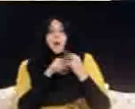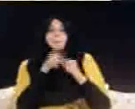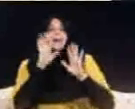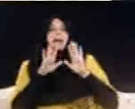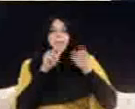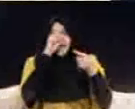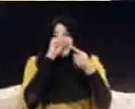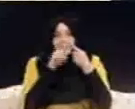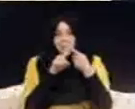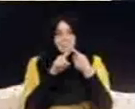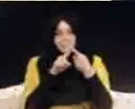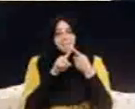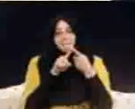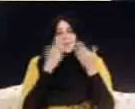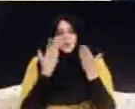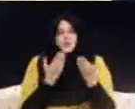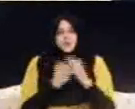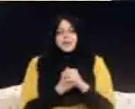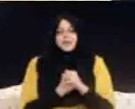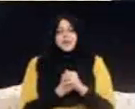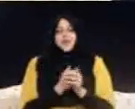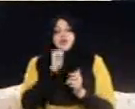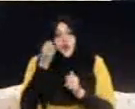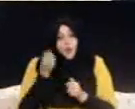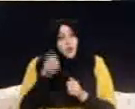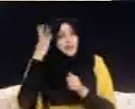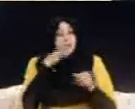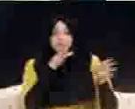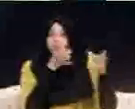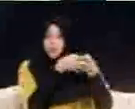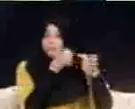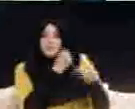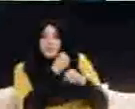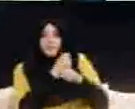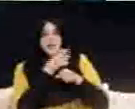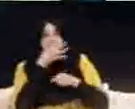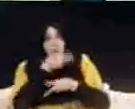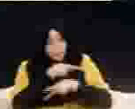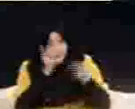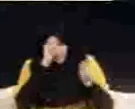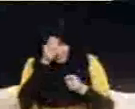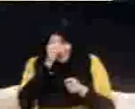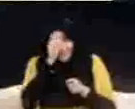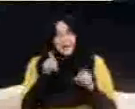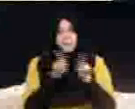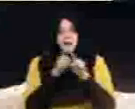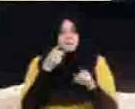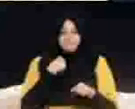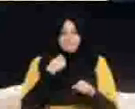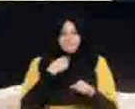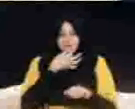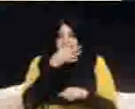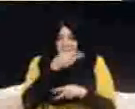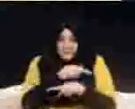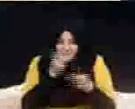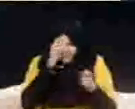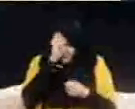هذا اللقاء. لا يفوتني أن أقول لكم تحيات الزملاء في عرض الإخراج وزميلة زينب في